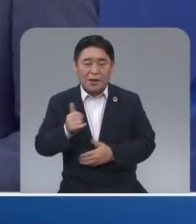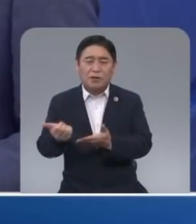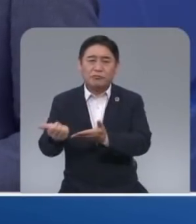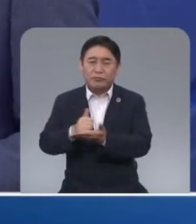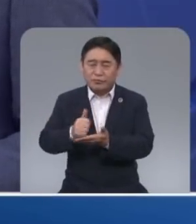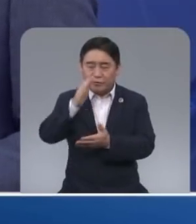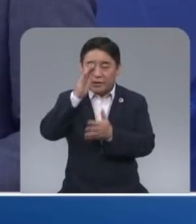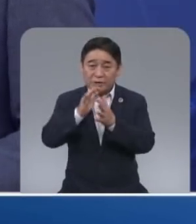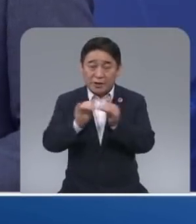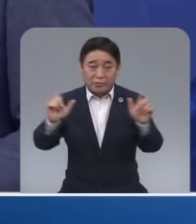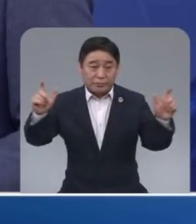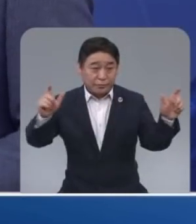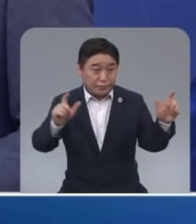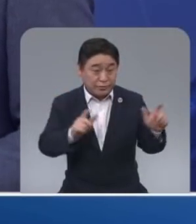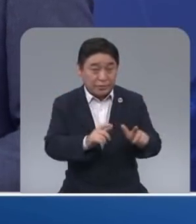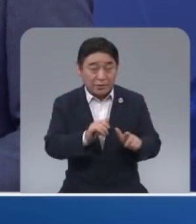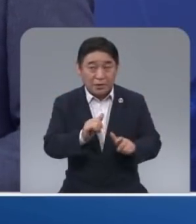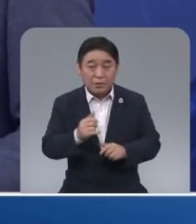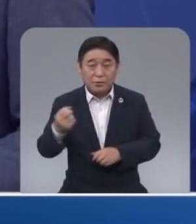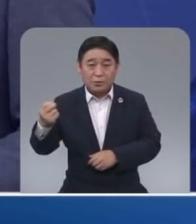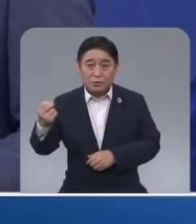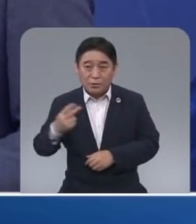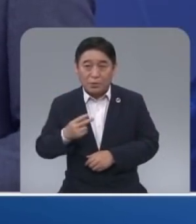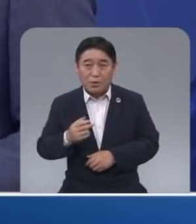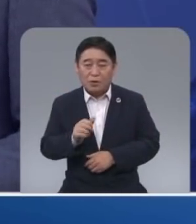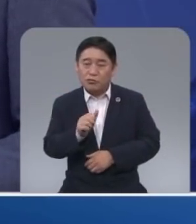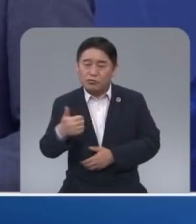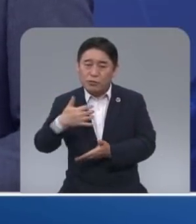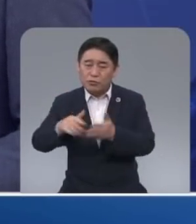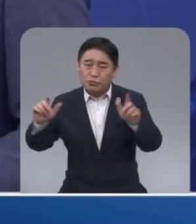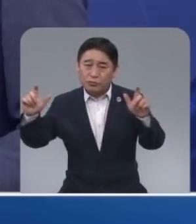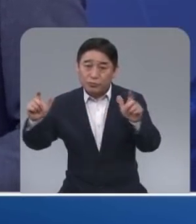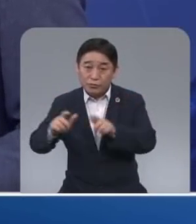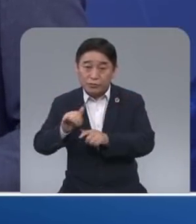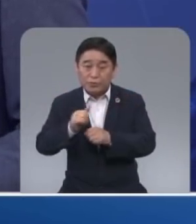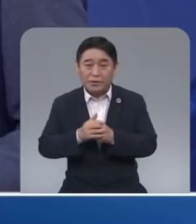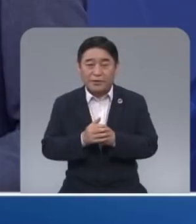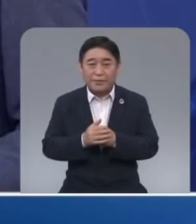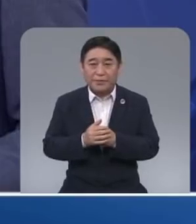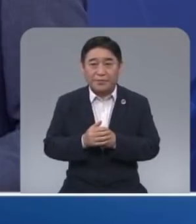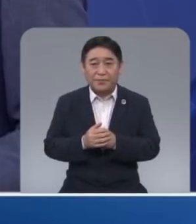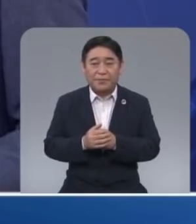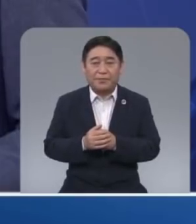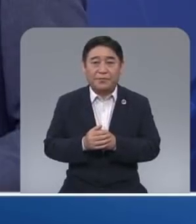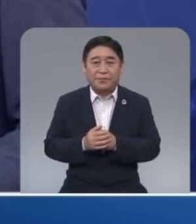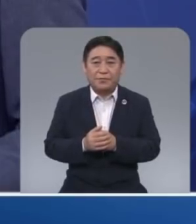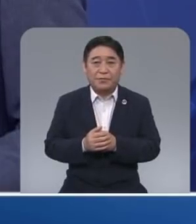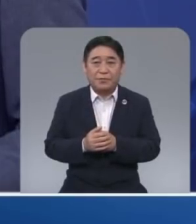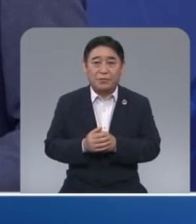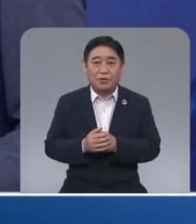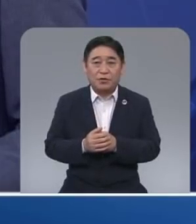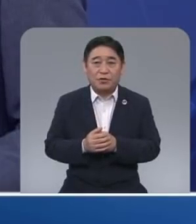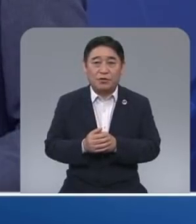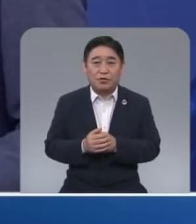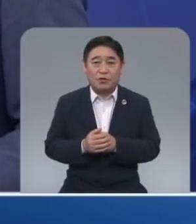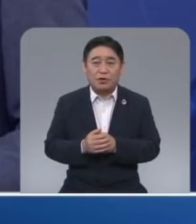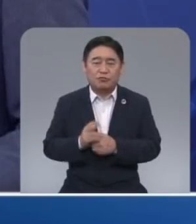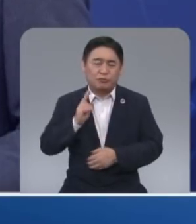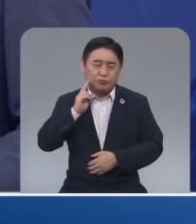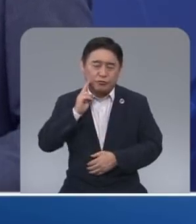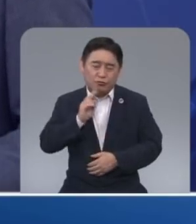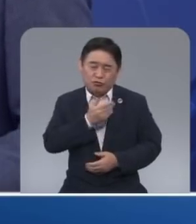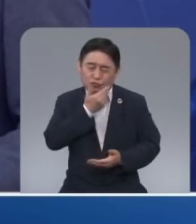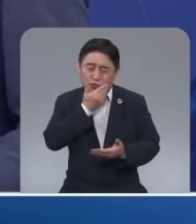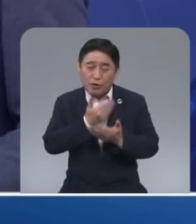위중증 환자는 줄어들고 있잖아요. 그리고 더불어서 치명률도 떨어지고 있는 상황인 거죠. 우리가 위중증 그러지만 중요한